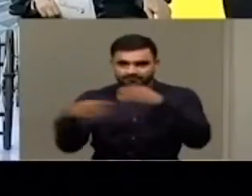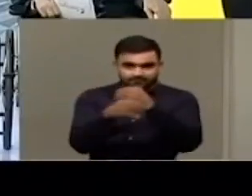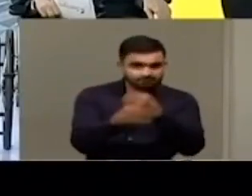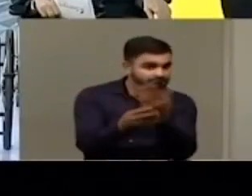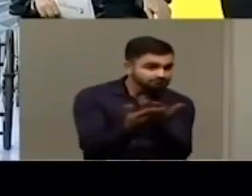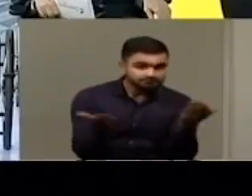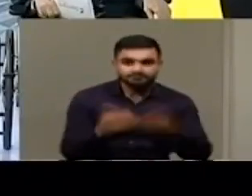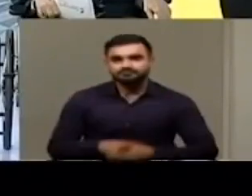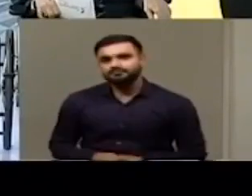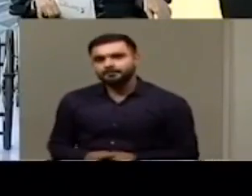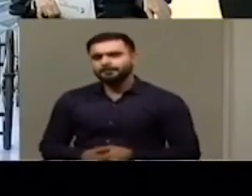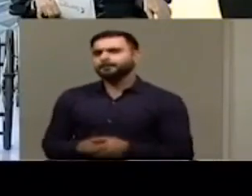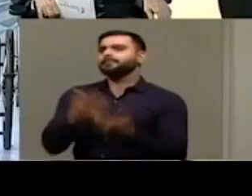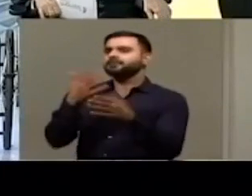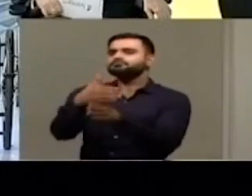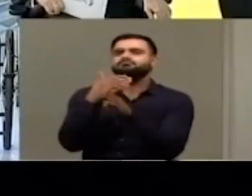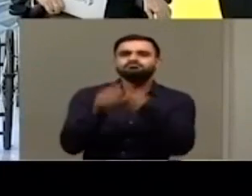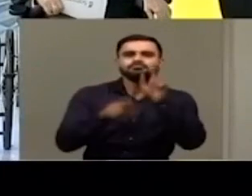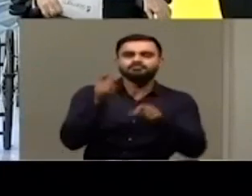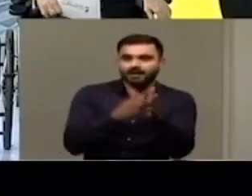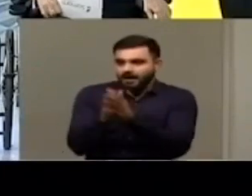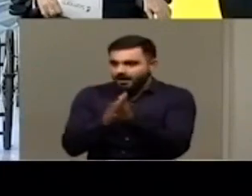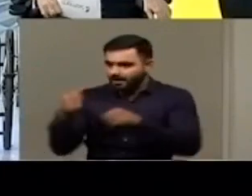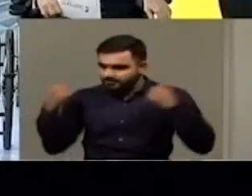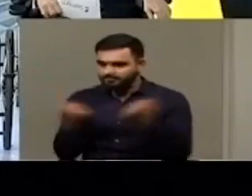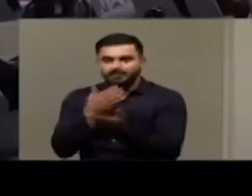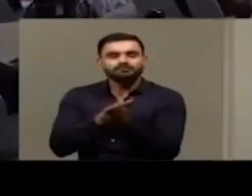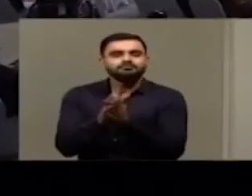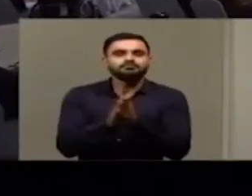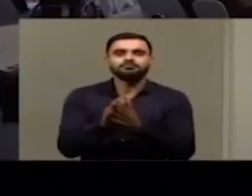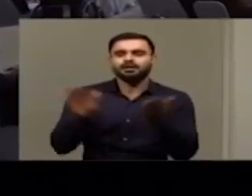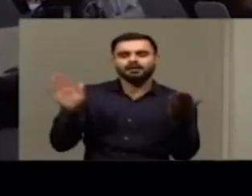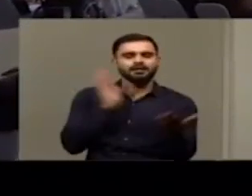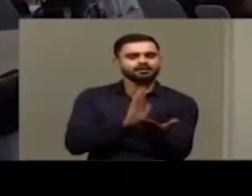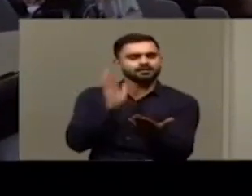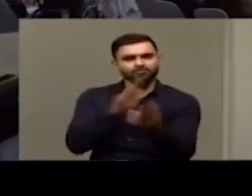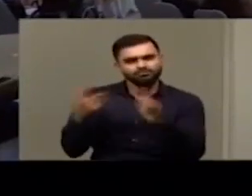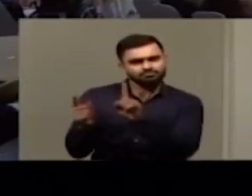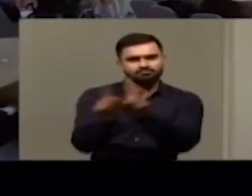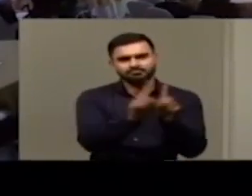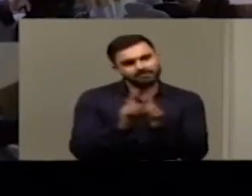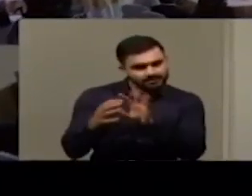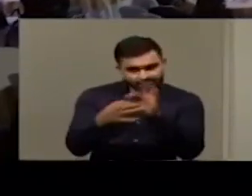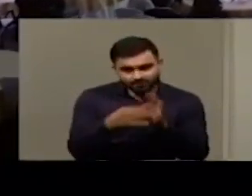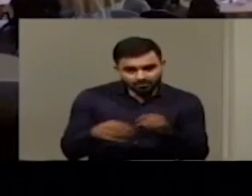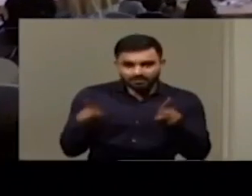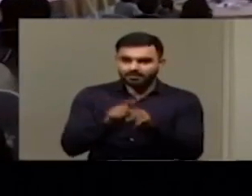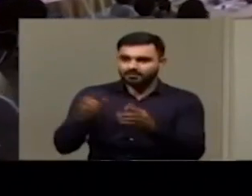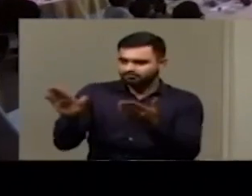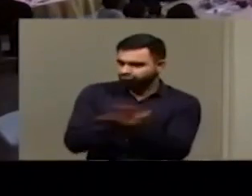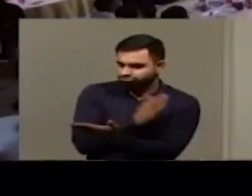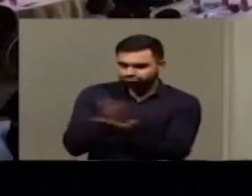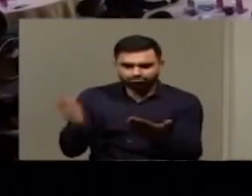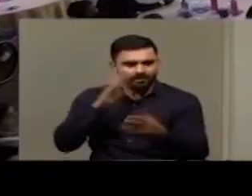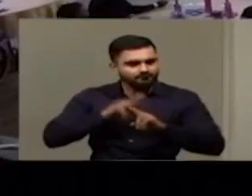करना चाहेंगे यहाँ पर? थोड़ा और बताइए, आप लोग कितना प्रैक्टिस करते हैं, अक्सर गाते हैं साथ में? हर मतलब सॉन्ग को प्रैक्टिस पूरा करके उसके